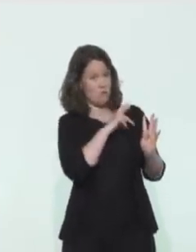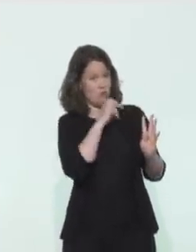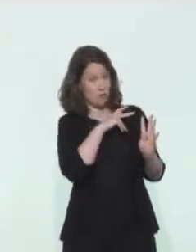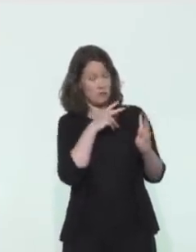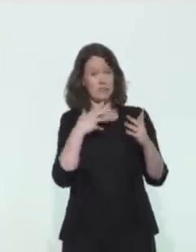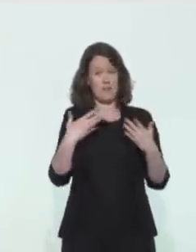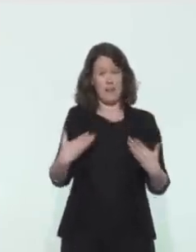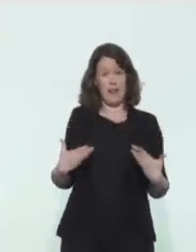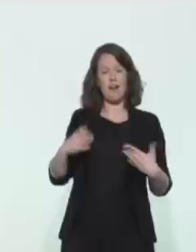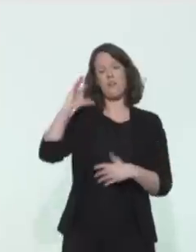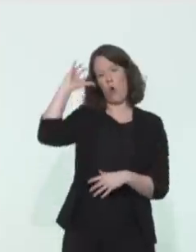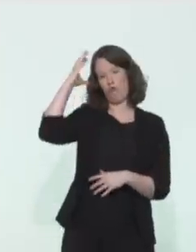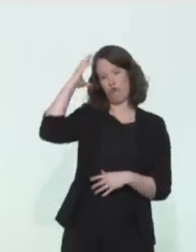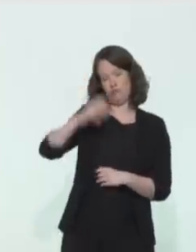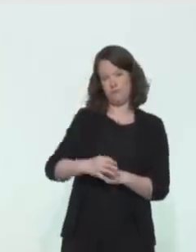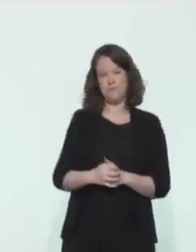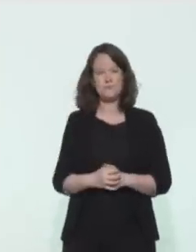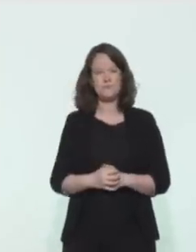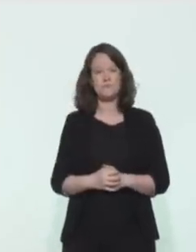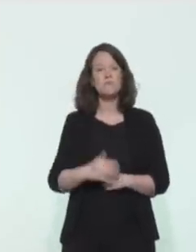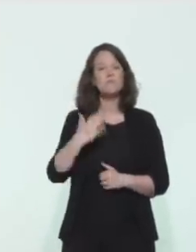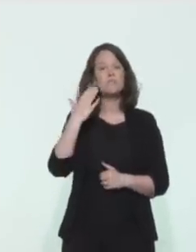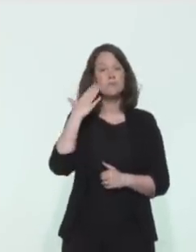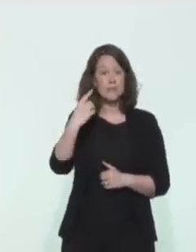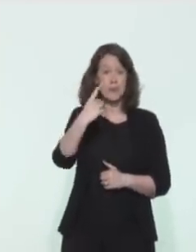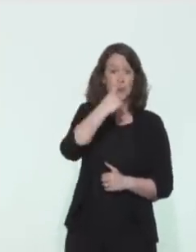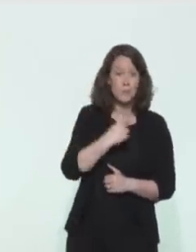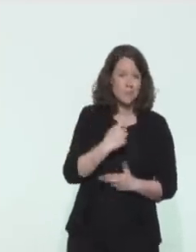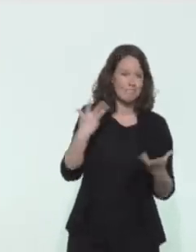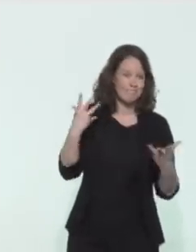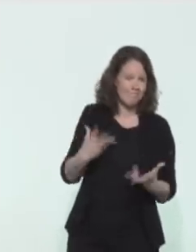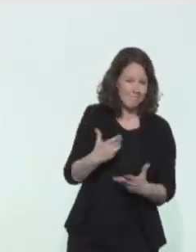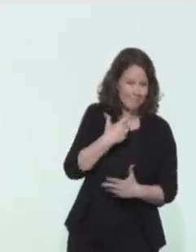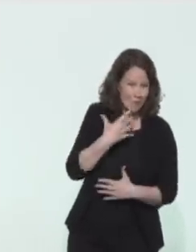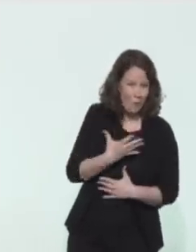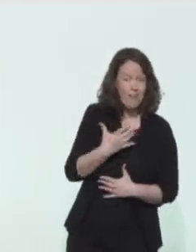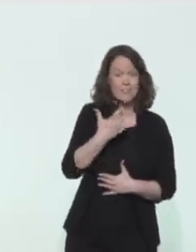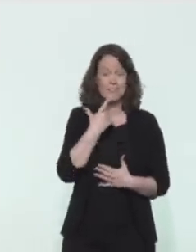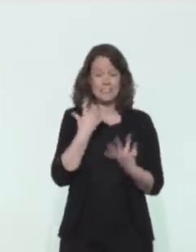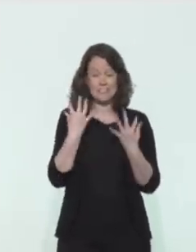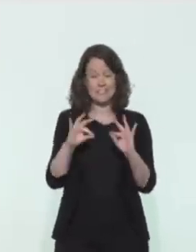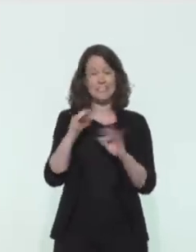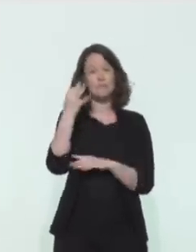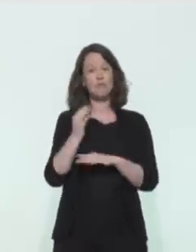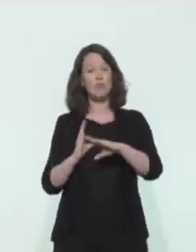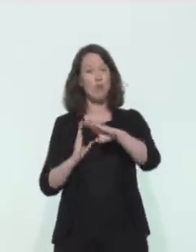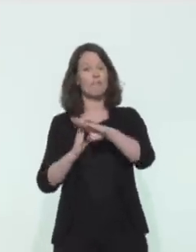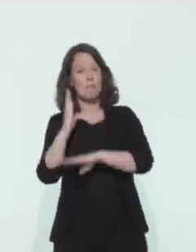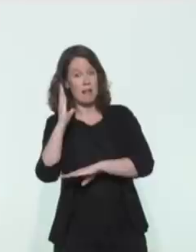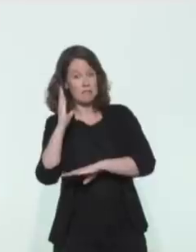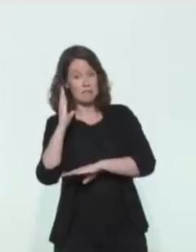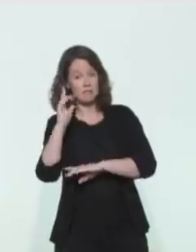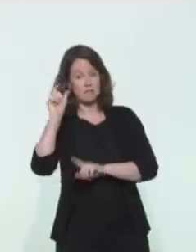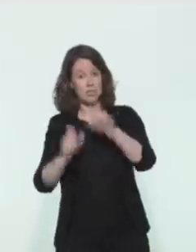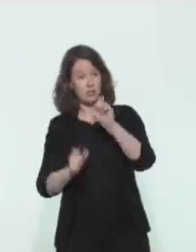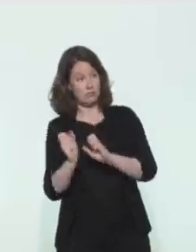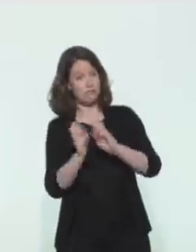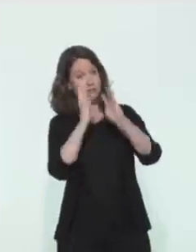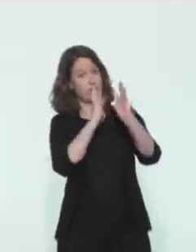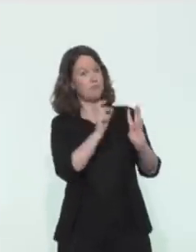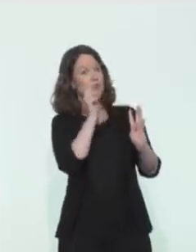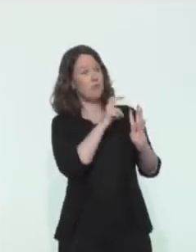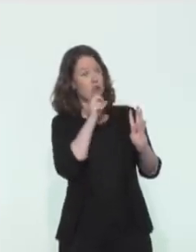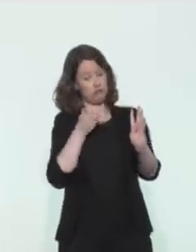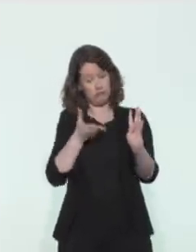apparaît aujourd'hui en orange. Et en rouge, c'est lorsqu'il y a plus de 10% des consultations aux urgences des hôpitaux d'un